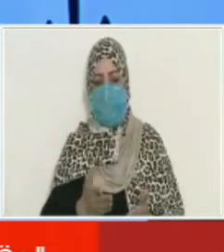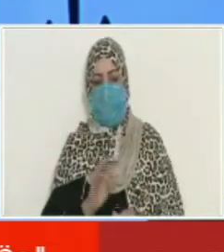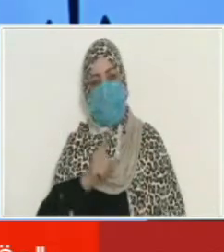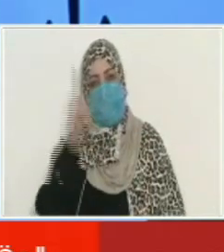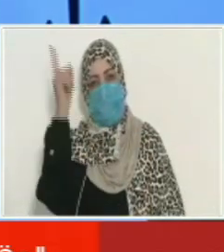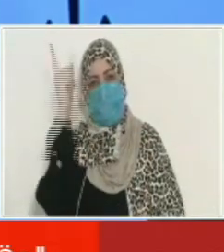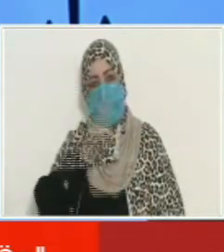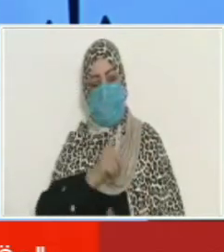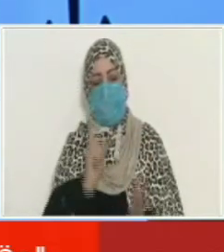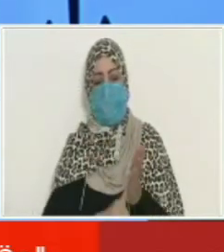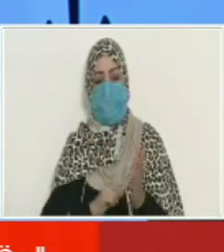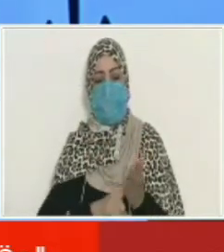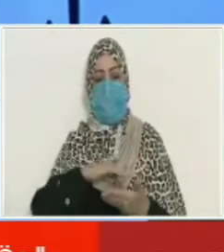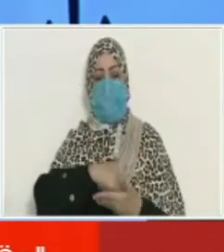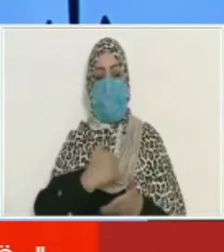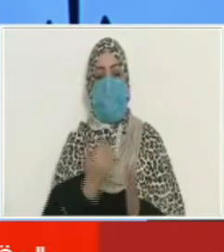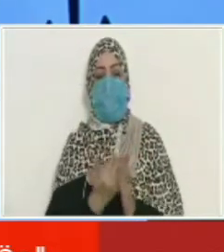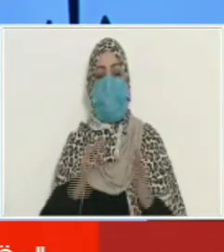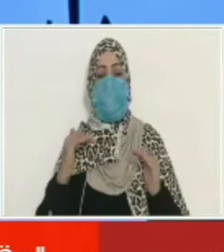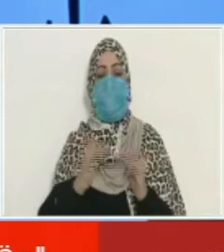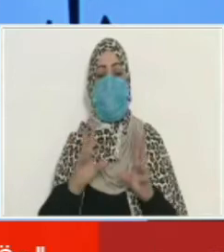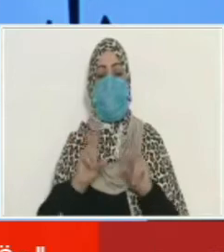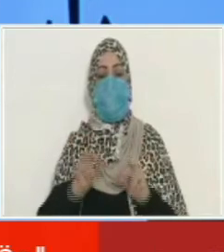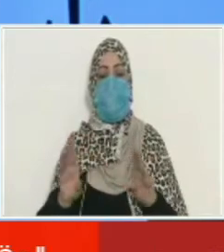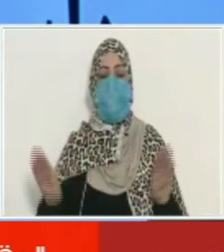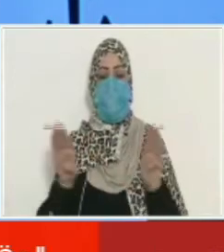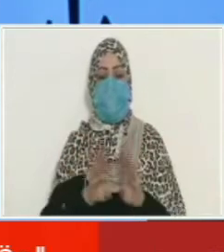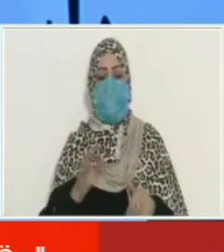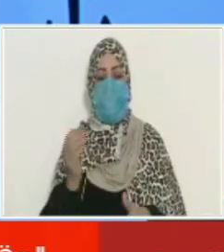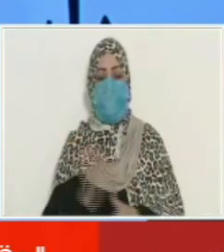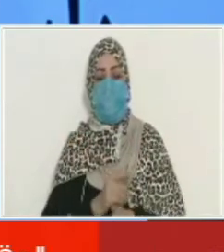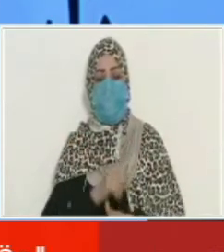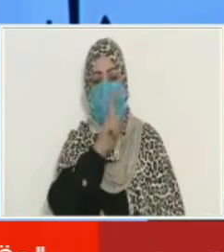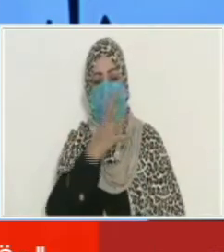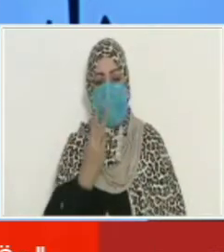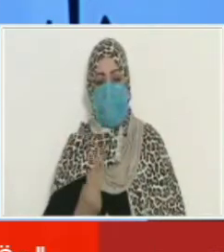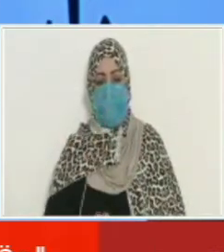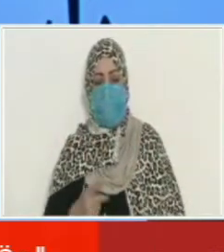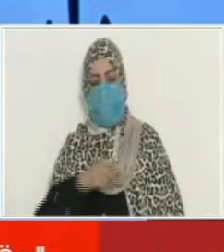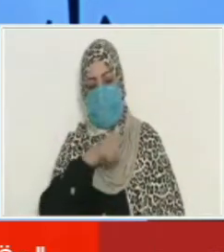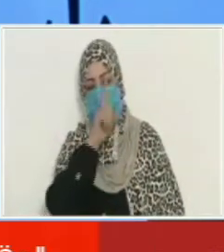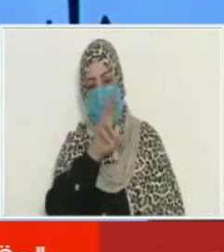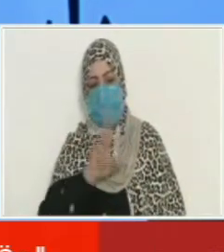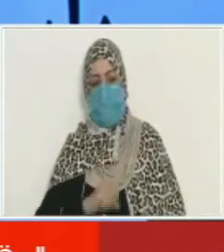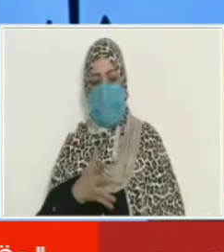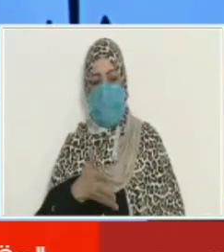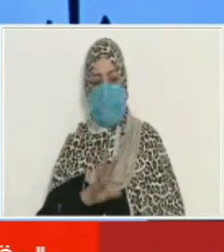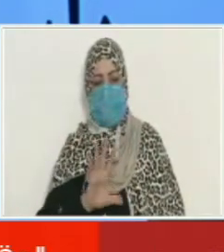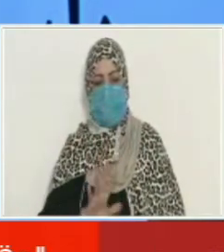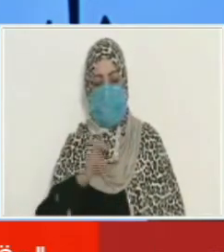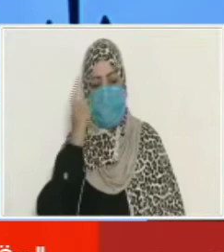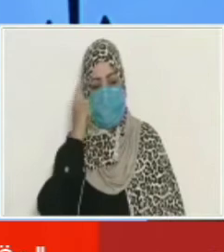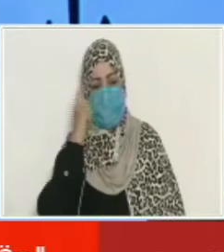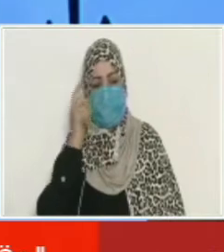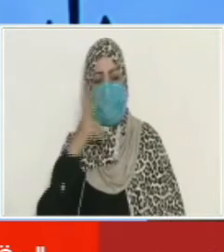الأخ ابني أخيه لهم الباقي ثلاثة أرباع، هم أبناء الأخ الاثنين الذكور،